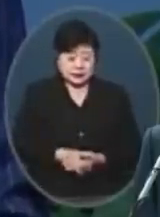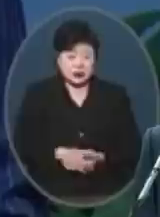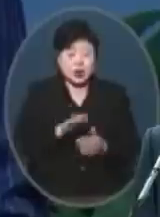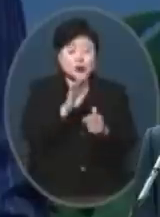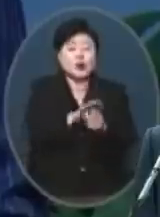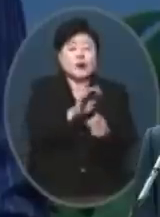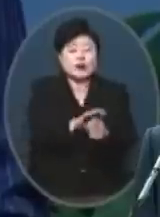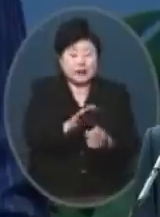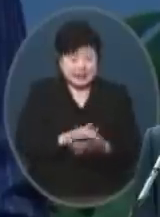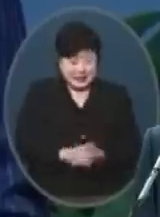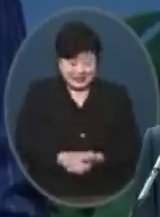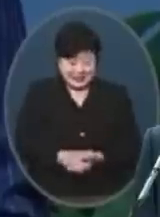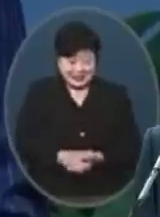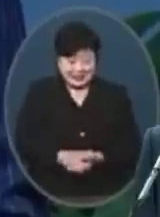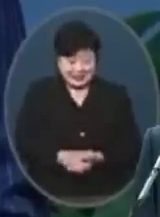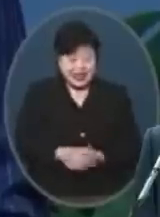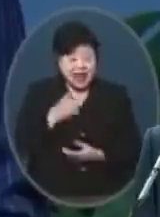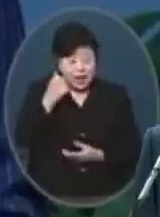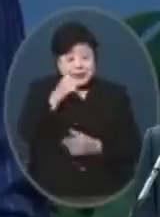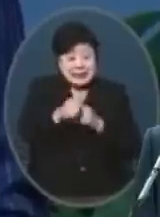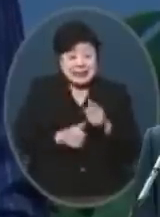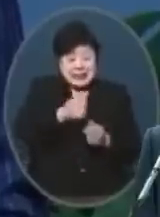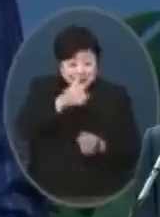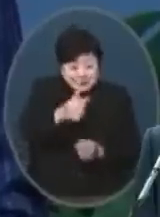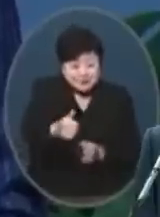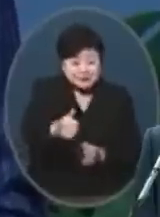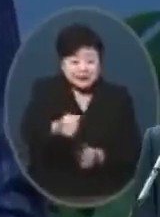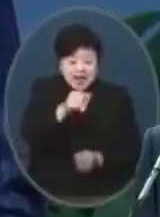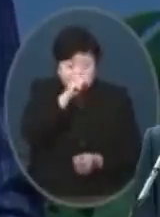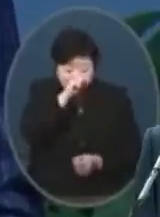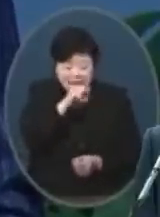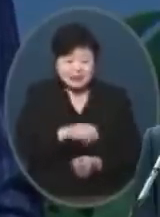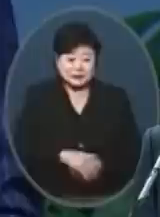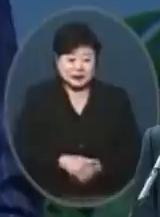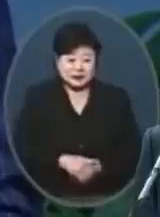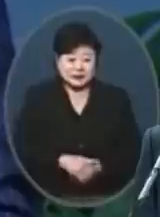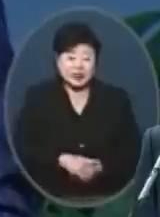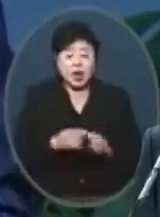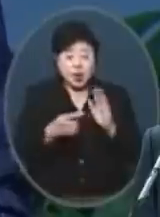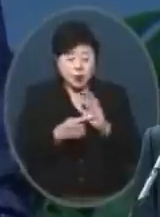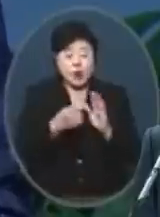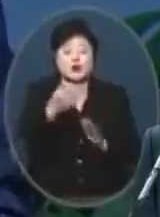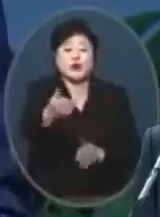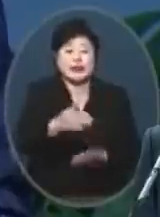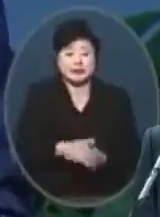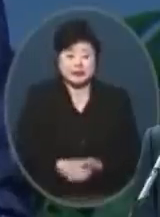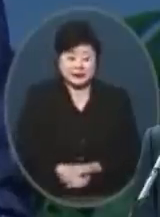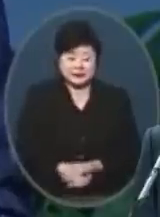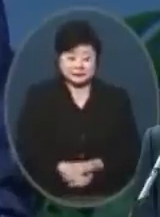돌봐 주어서 우리 아버지 하나님의 선하심을 보여줘야 되는 것입니다.